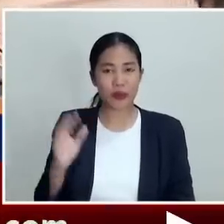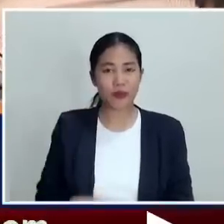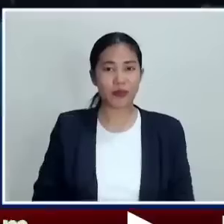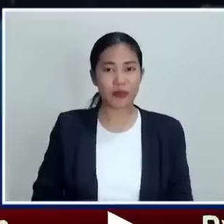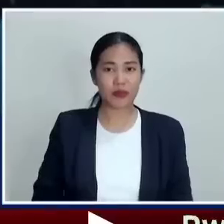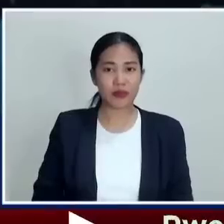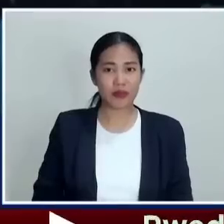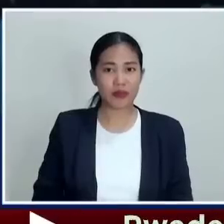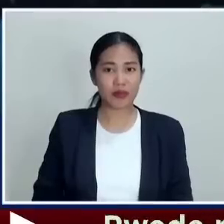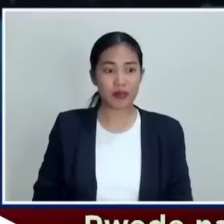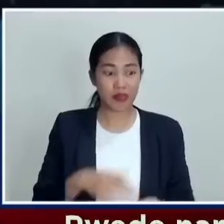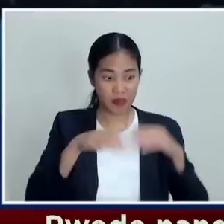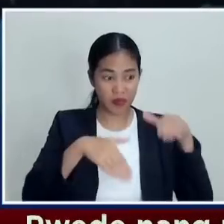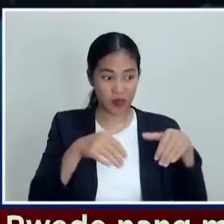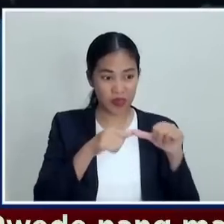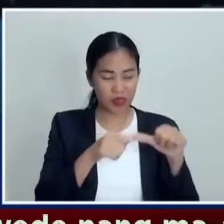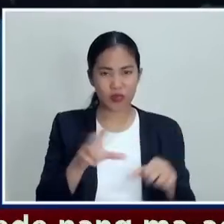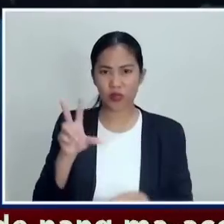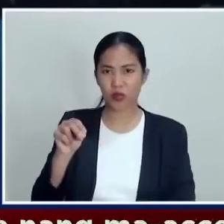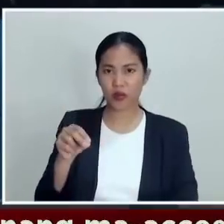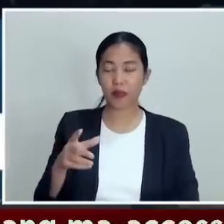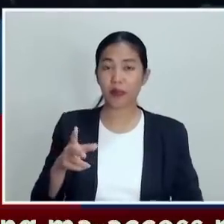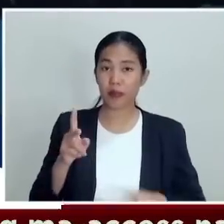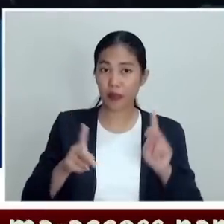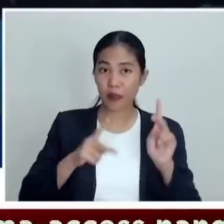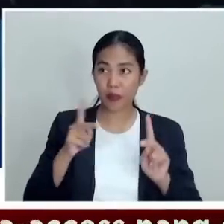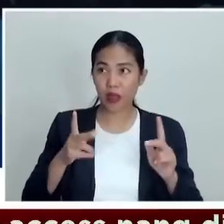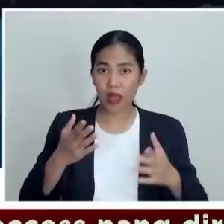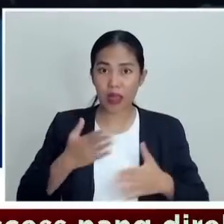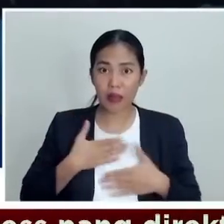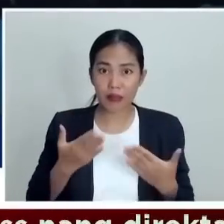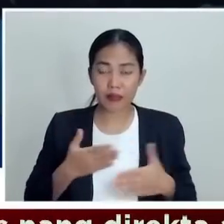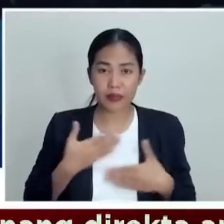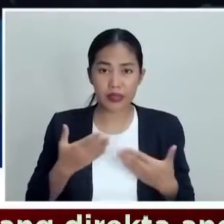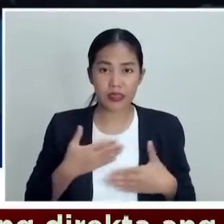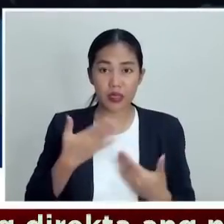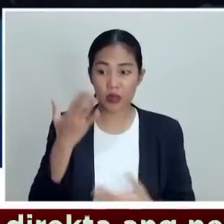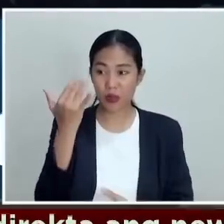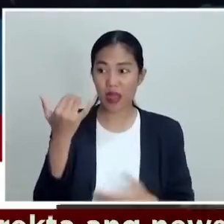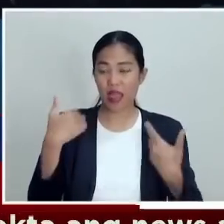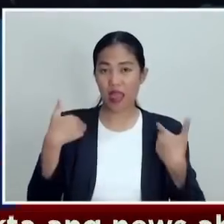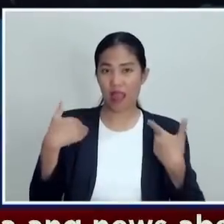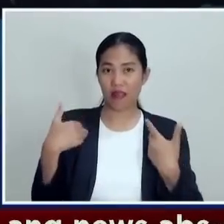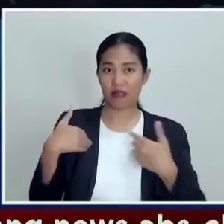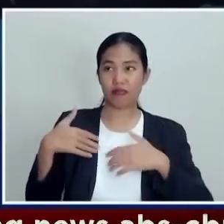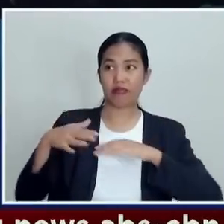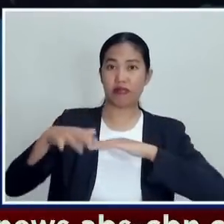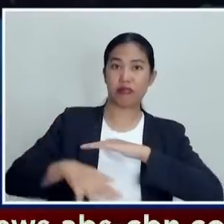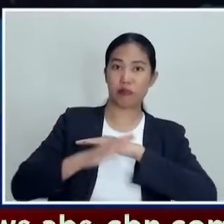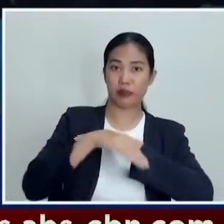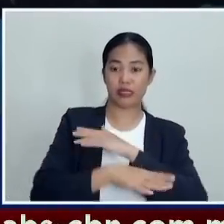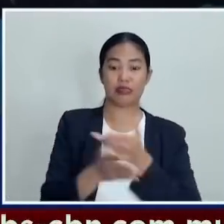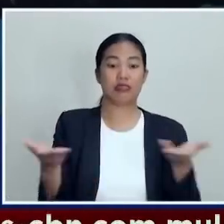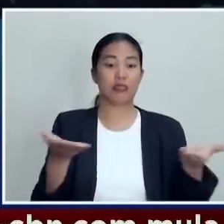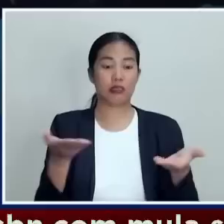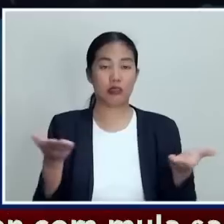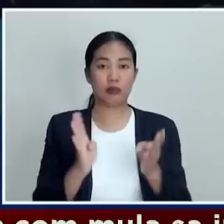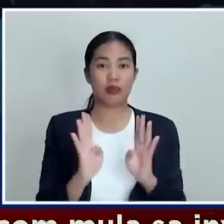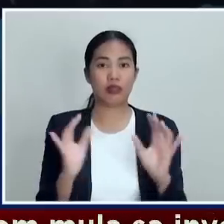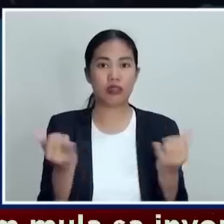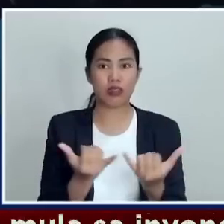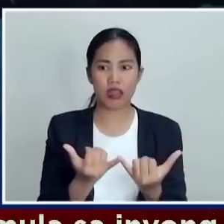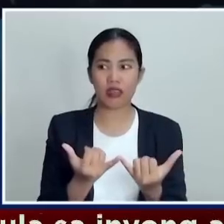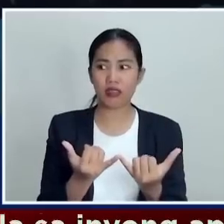Hindi na. Totoo yung mga tao dahil may nakaming siren beach dito sa aming barangay. So, primero, maniligo talaga